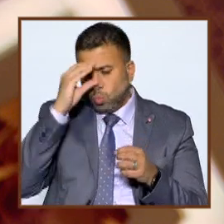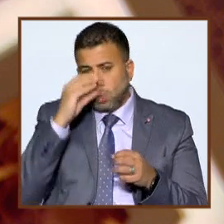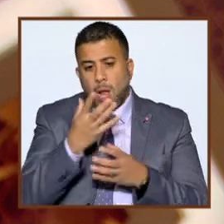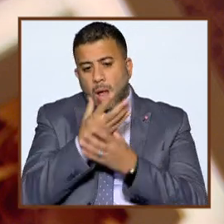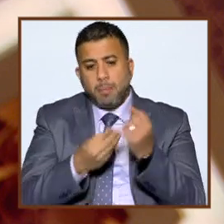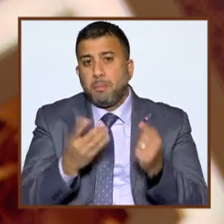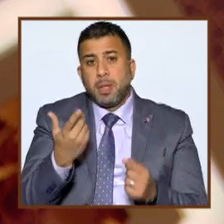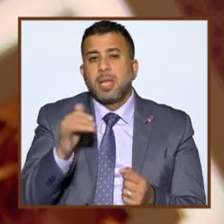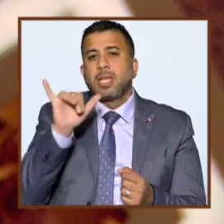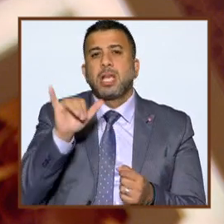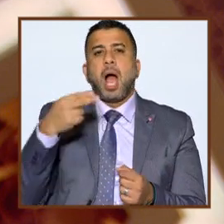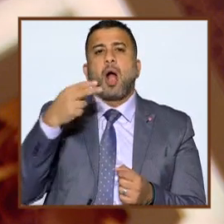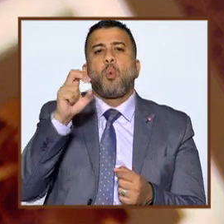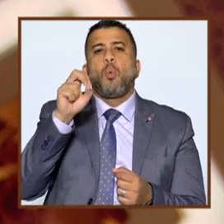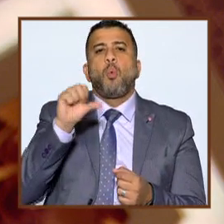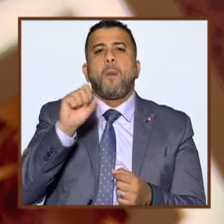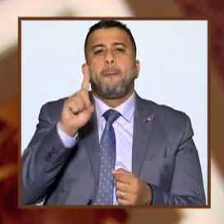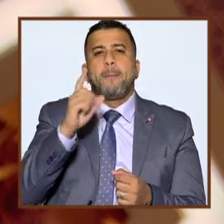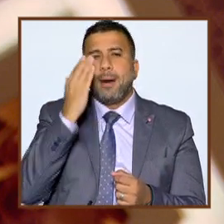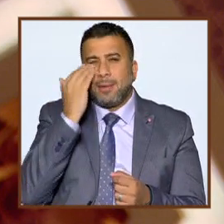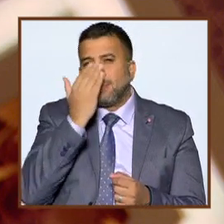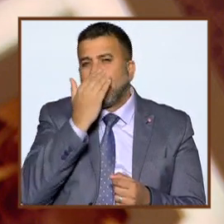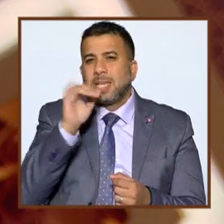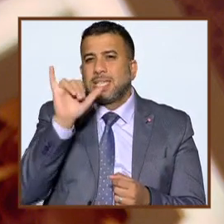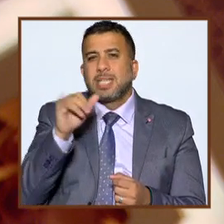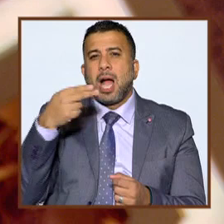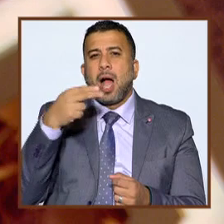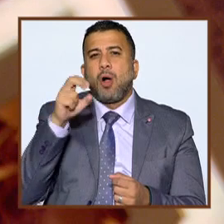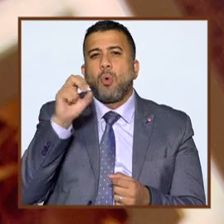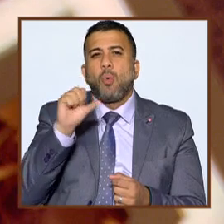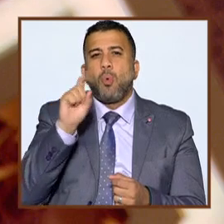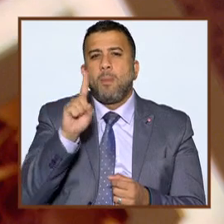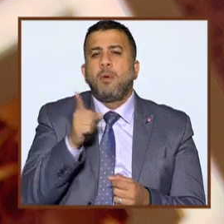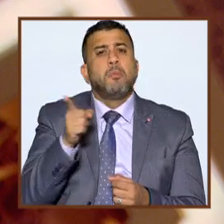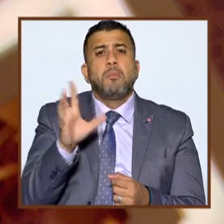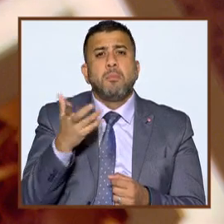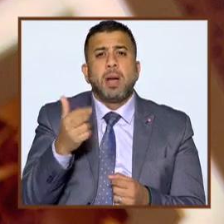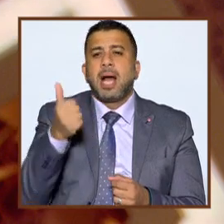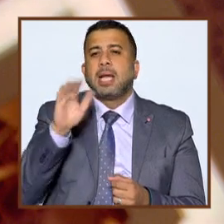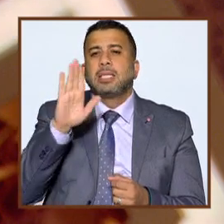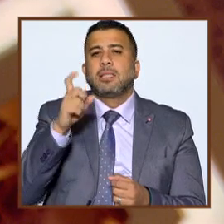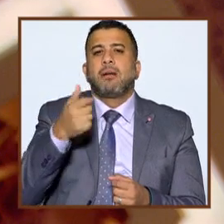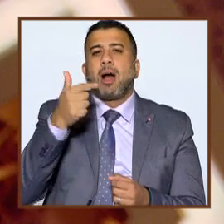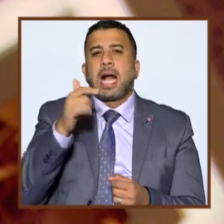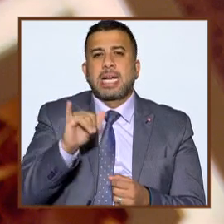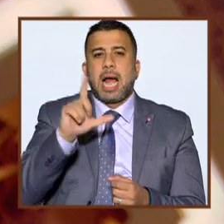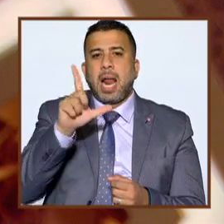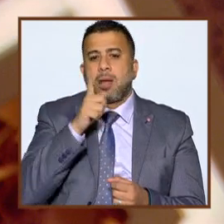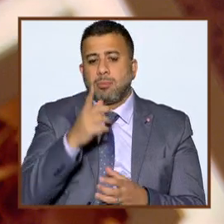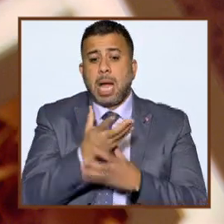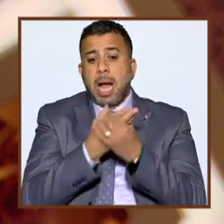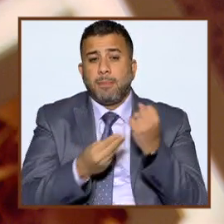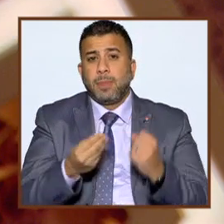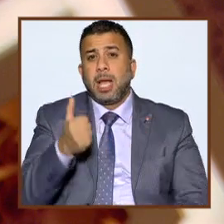أولاد يعقوب عليه السلام، ويعقوب هو إسرائيل، يعقوب هو إسرائيل، ويعقوب ابن